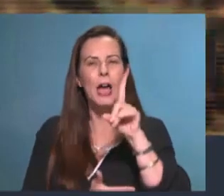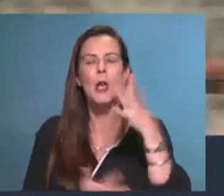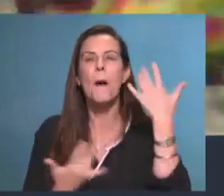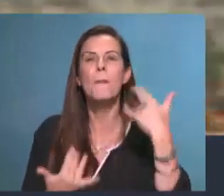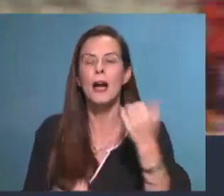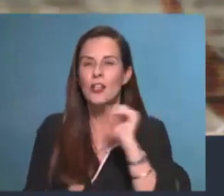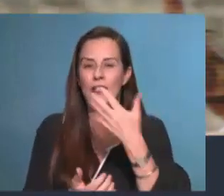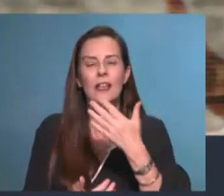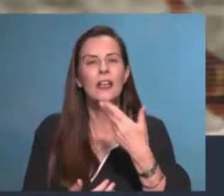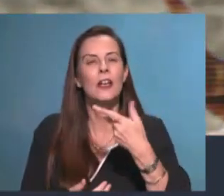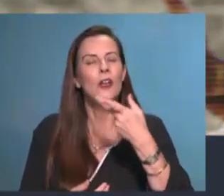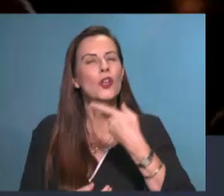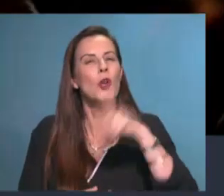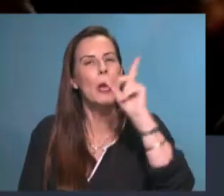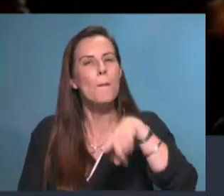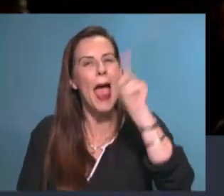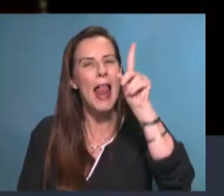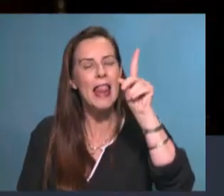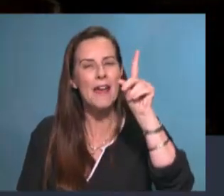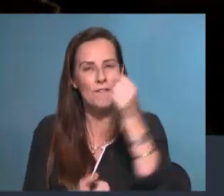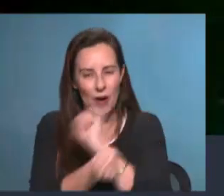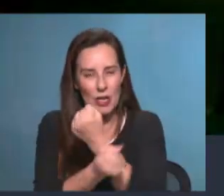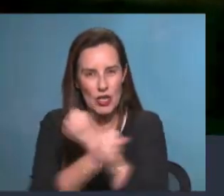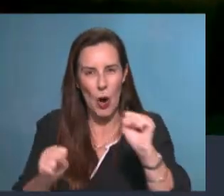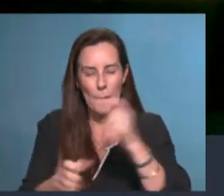יותר מ-1,000 אסירים בעסקת שליט.